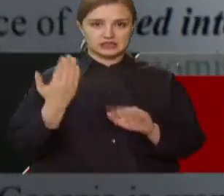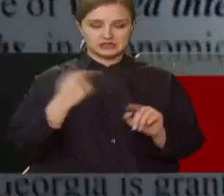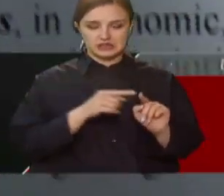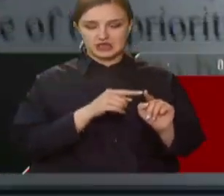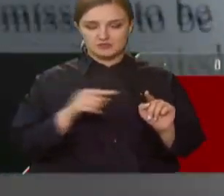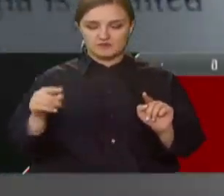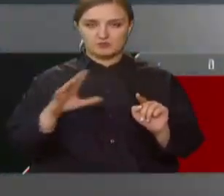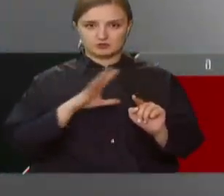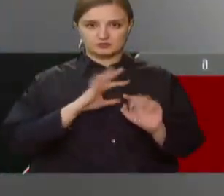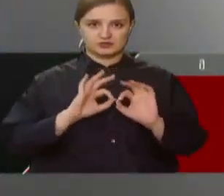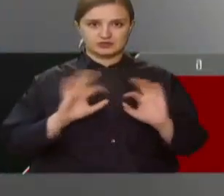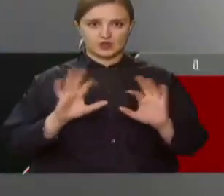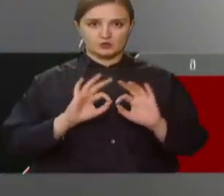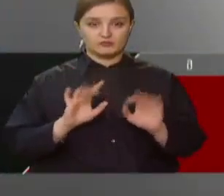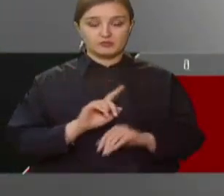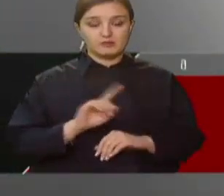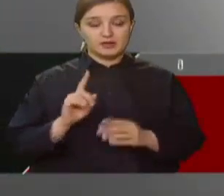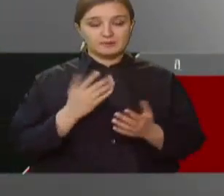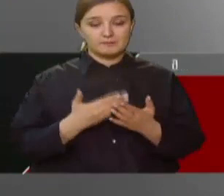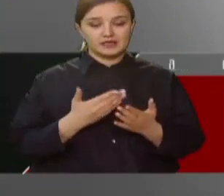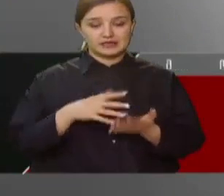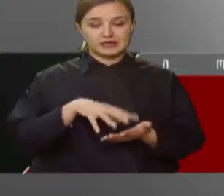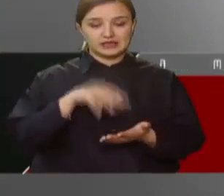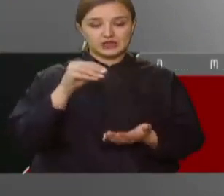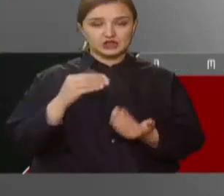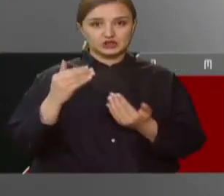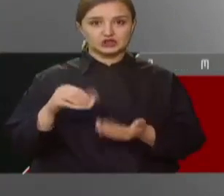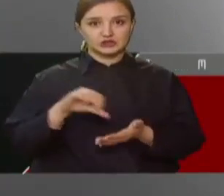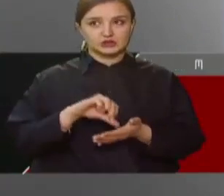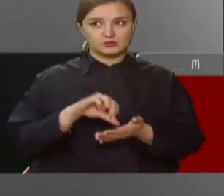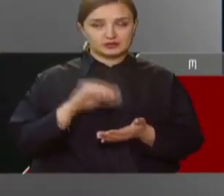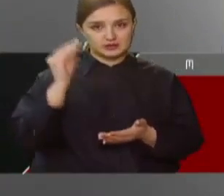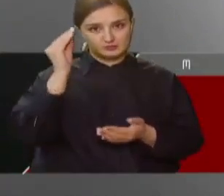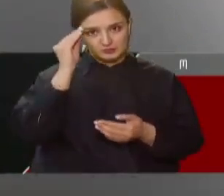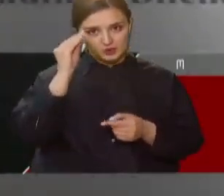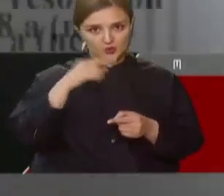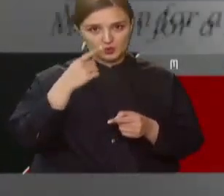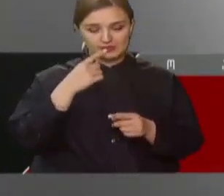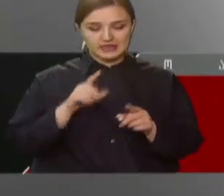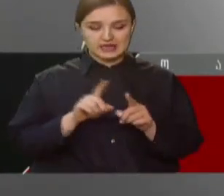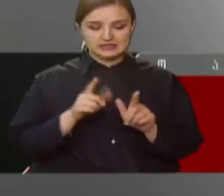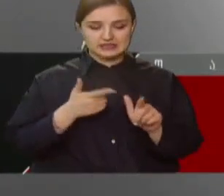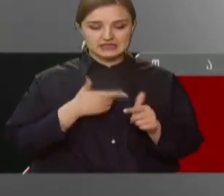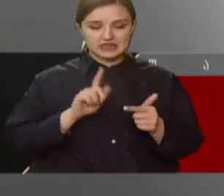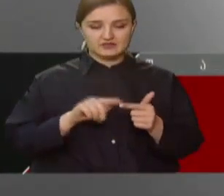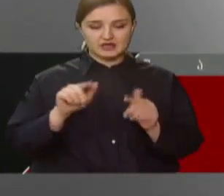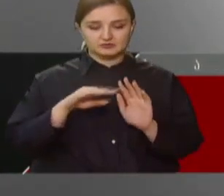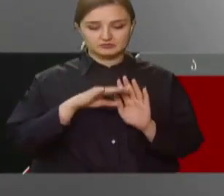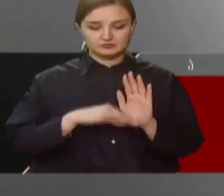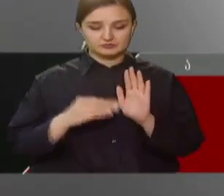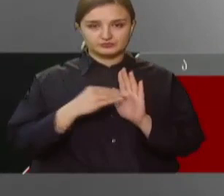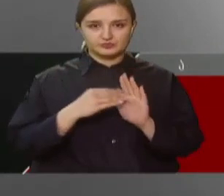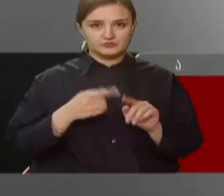განმავლობაში საუბრობდნენ. Თუმცა მაგალითად გირჩის წარმომადგენლები მიიჩნევენ, რომ ასეთი სახელების და გვარების ჩაწერა